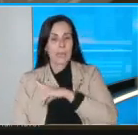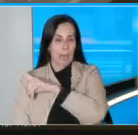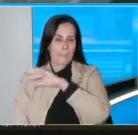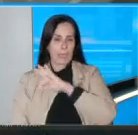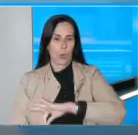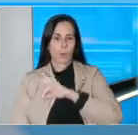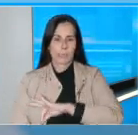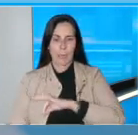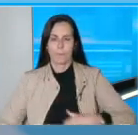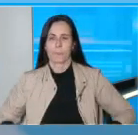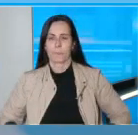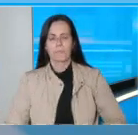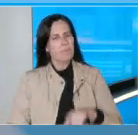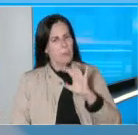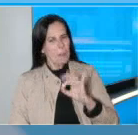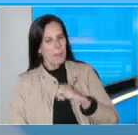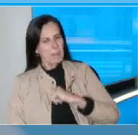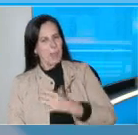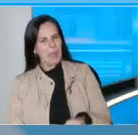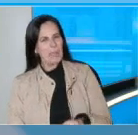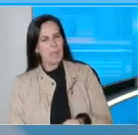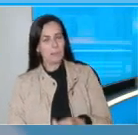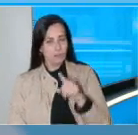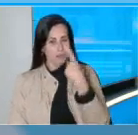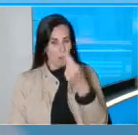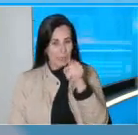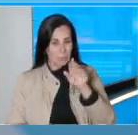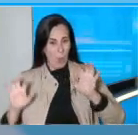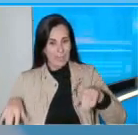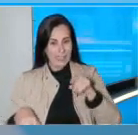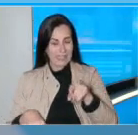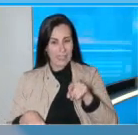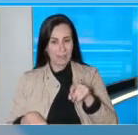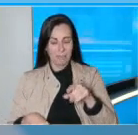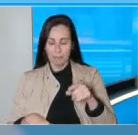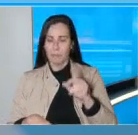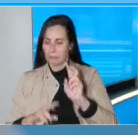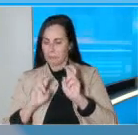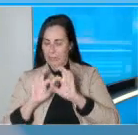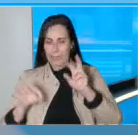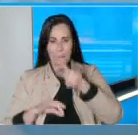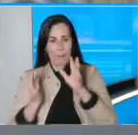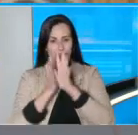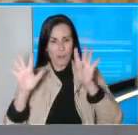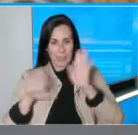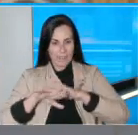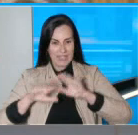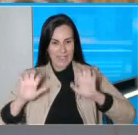הגדולה רוסיה. כן, זה מעניין, כי כשוולודימיר זלנסקי הגיע לשלטון באוקראינה ב-2019,